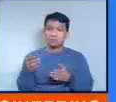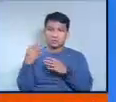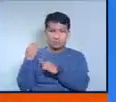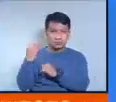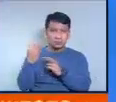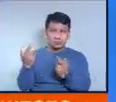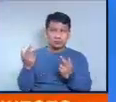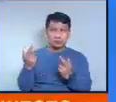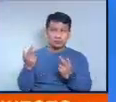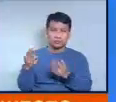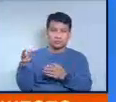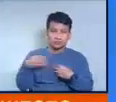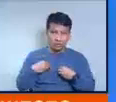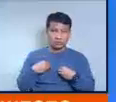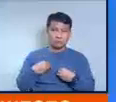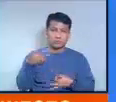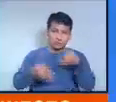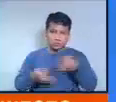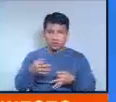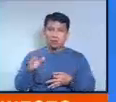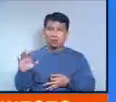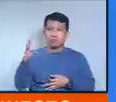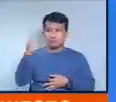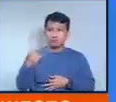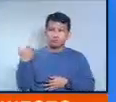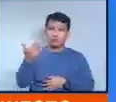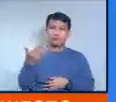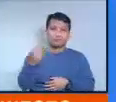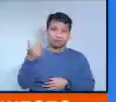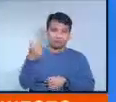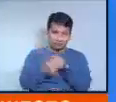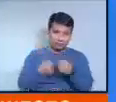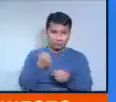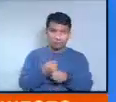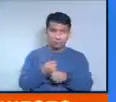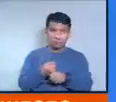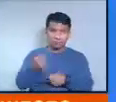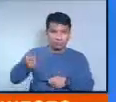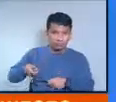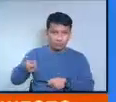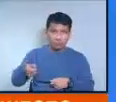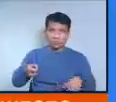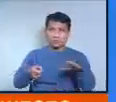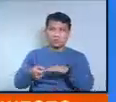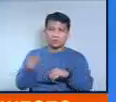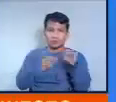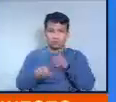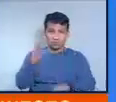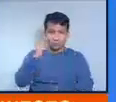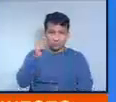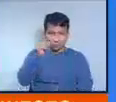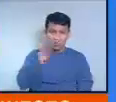umaasa silang makakamit na ang hustisya lalo't inabot na ng 10 taon ang paglilitis sa kaso. Maksyon si